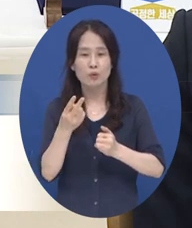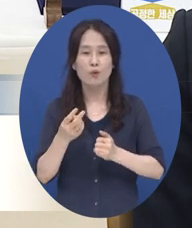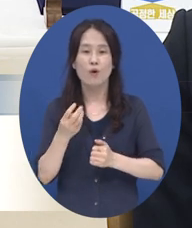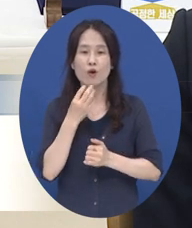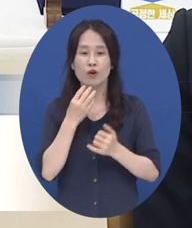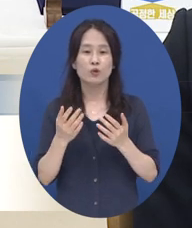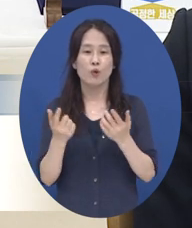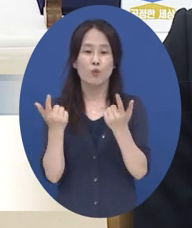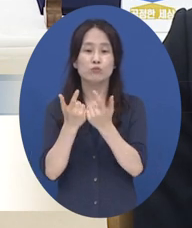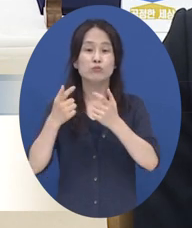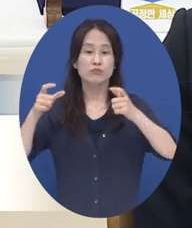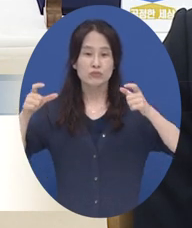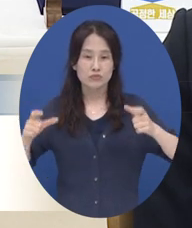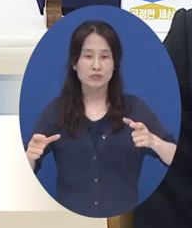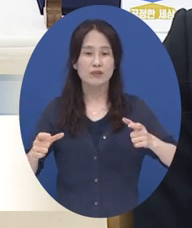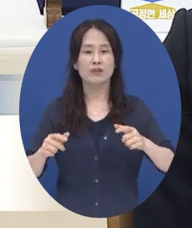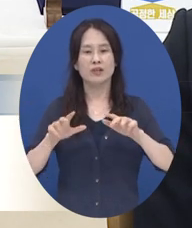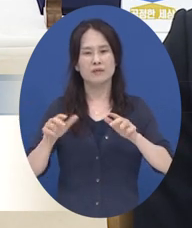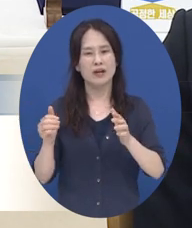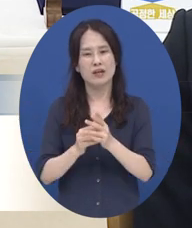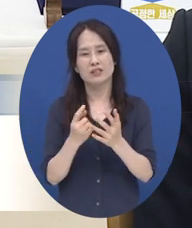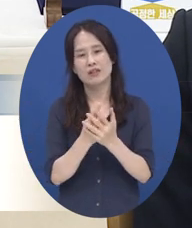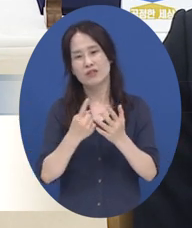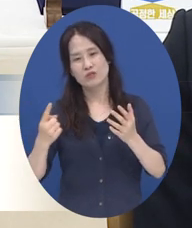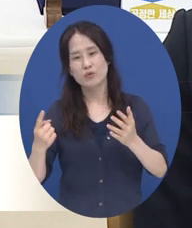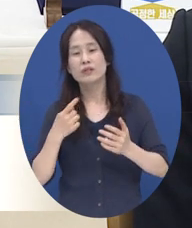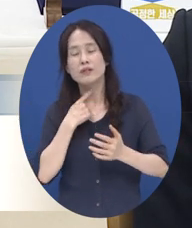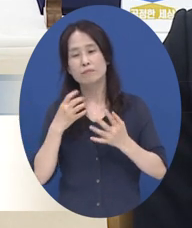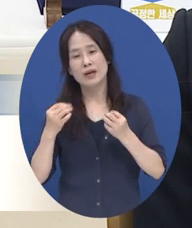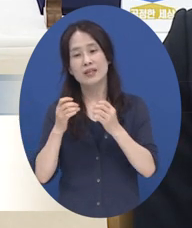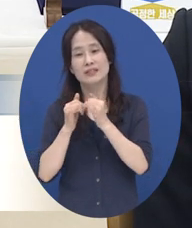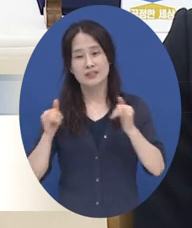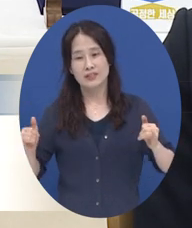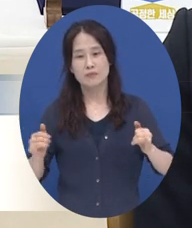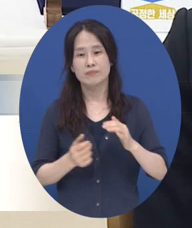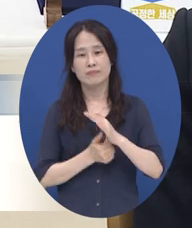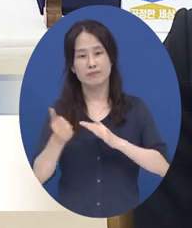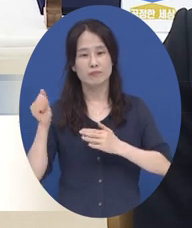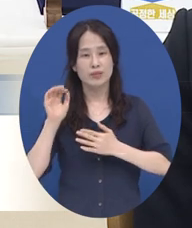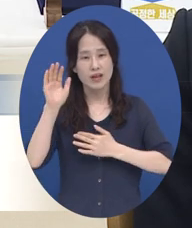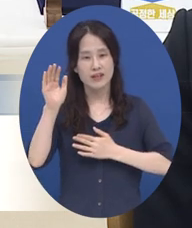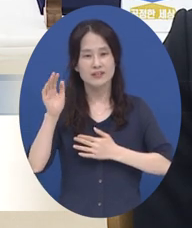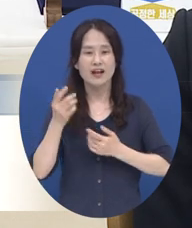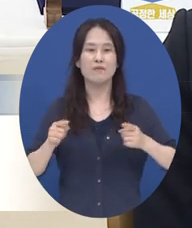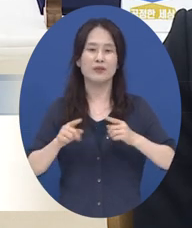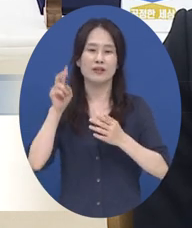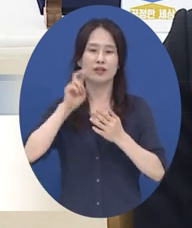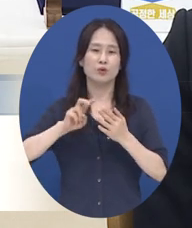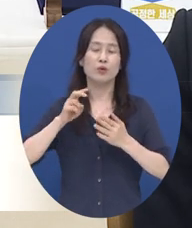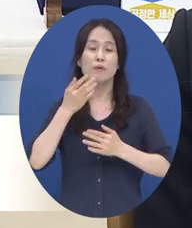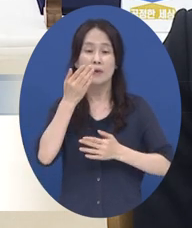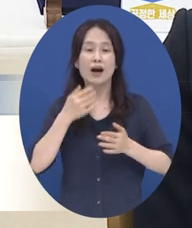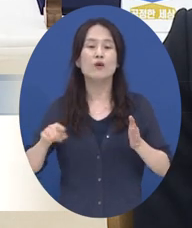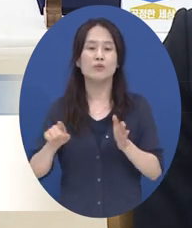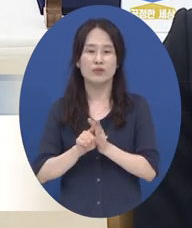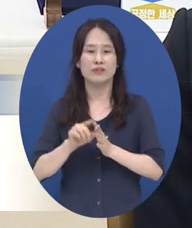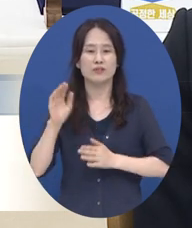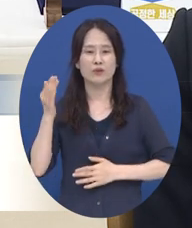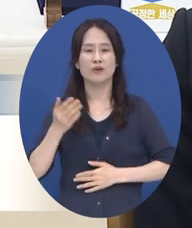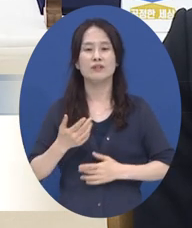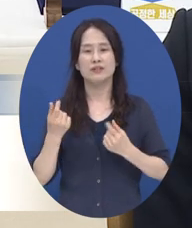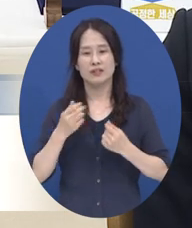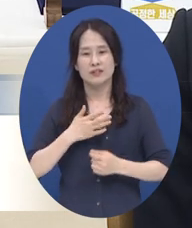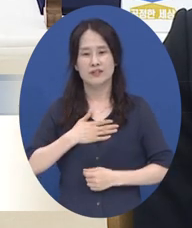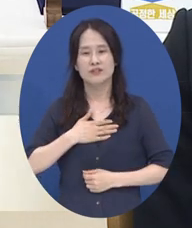우리 북부, 경기도 북부에 이제 지금까지 소외되어 왔던 많은 우리 도민들께서 희망과 미래를 노래할 수 있도록 된것 같고